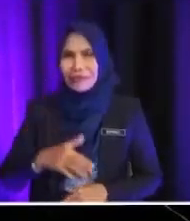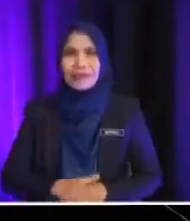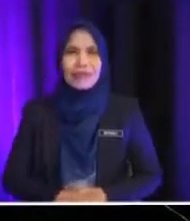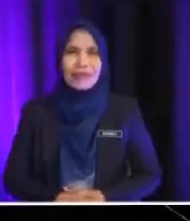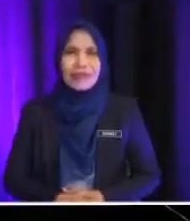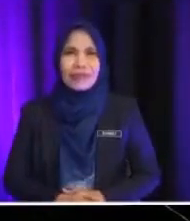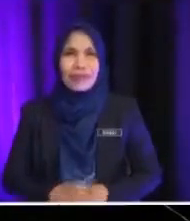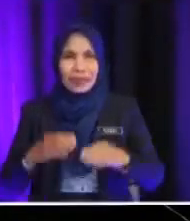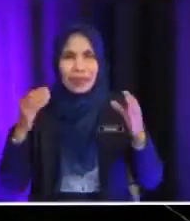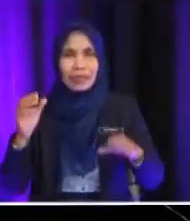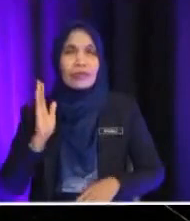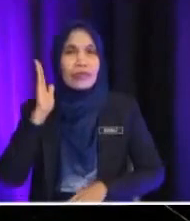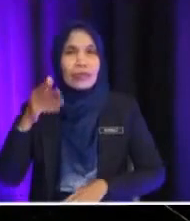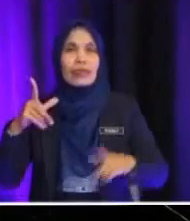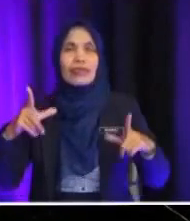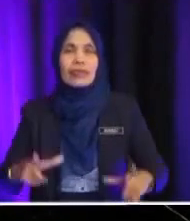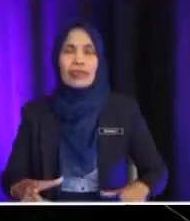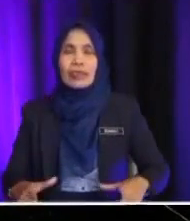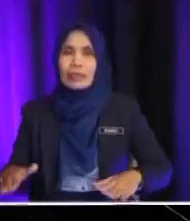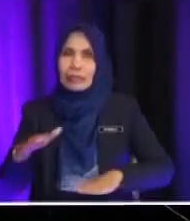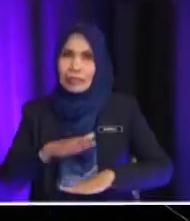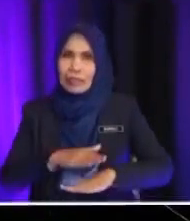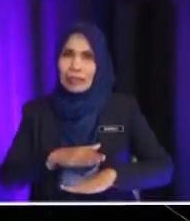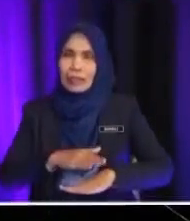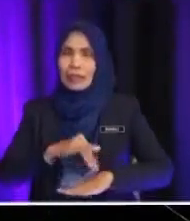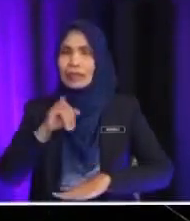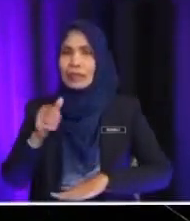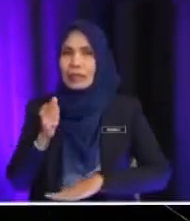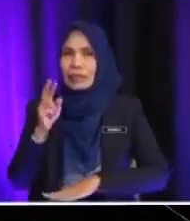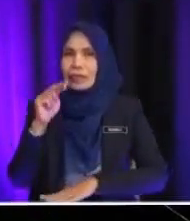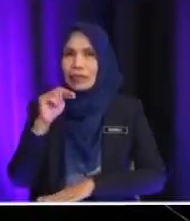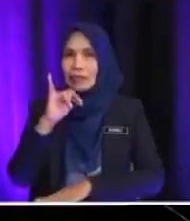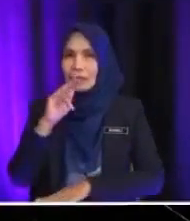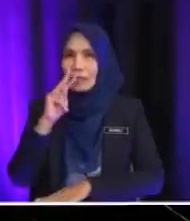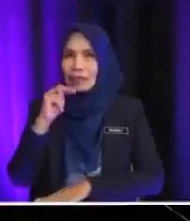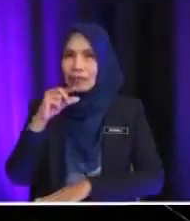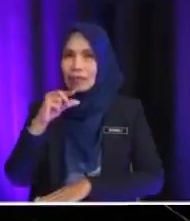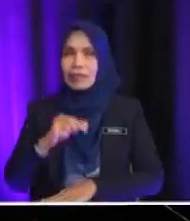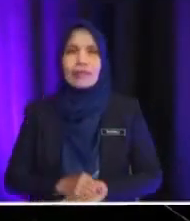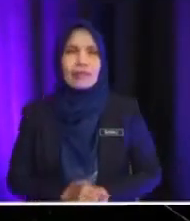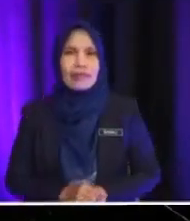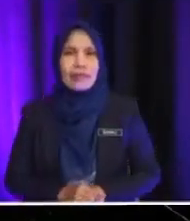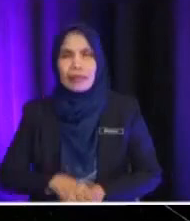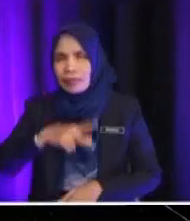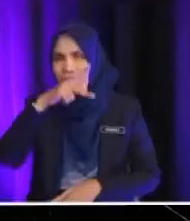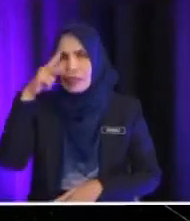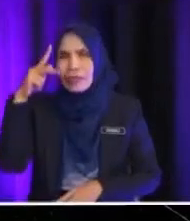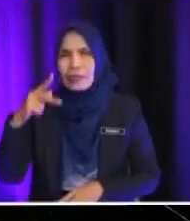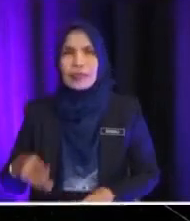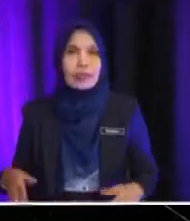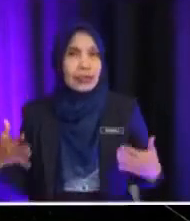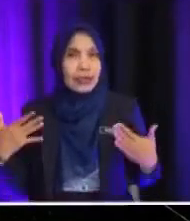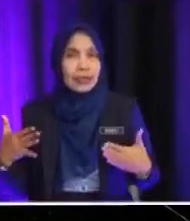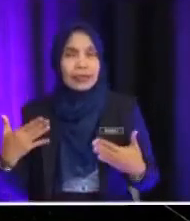Okey, cikgu akan letakkan di atas jaring ni. Okey. Sebab kita tahu kita punya bekas ni panas. Ya, betul.